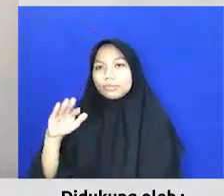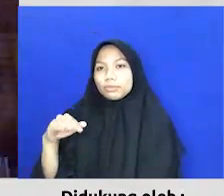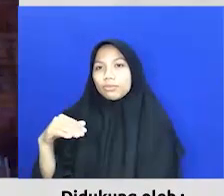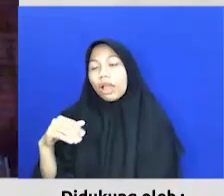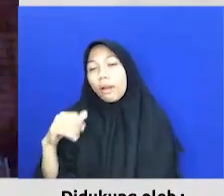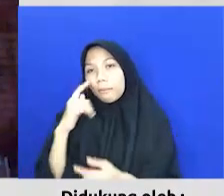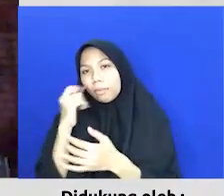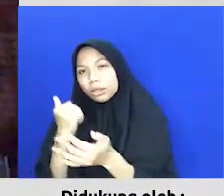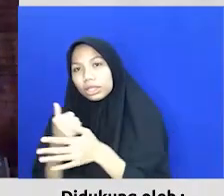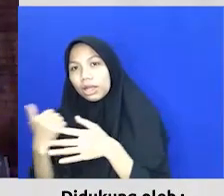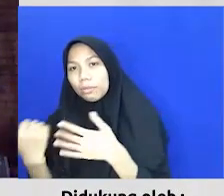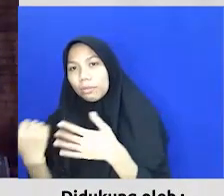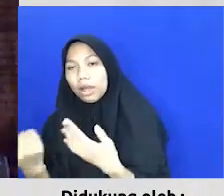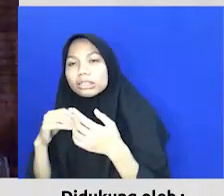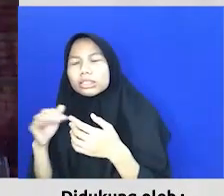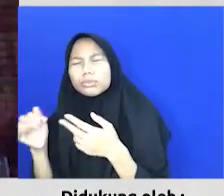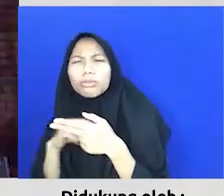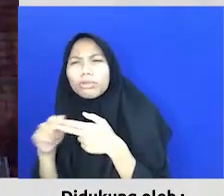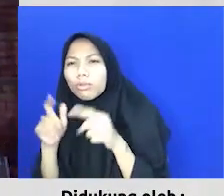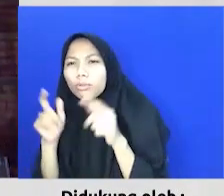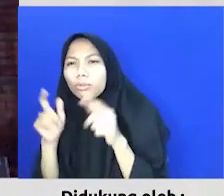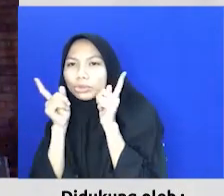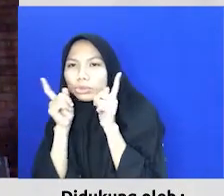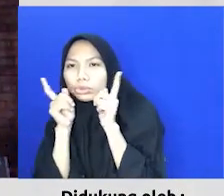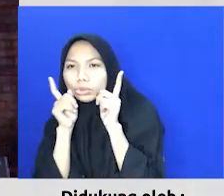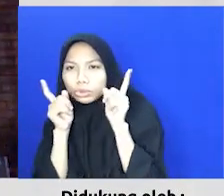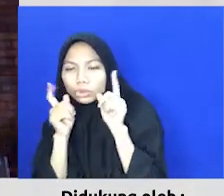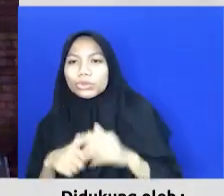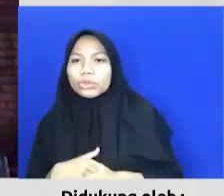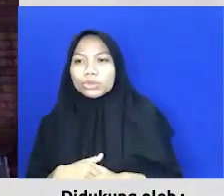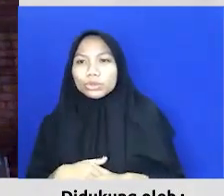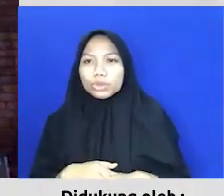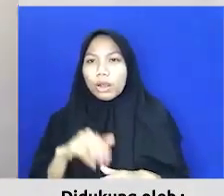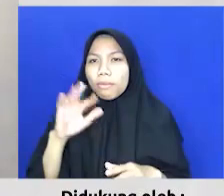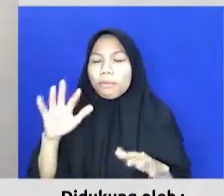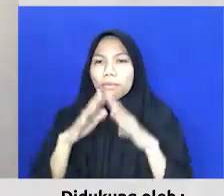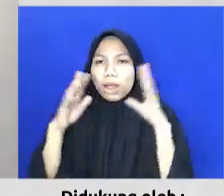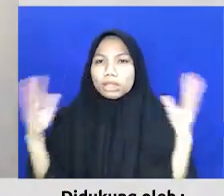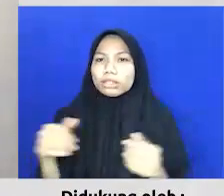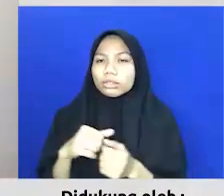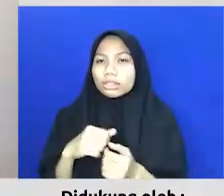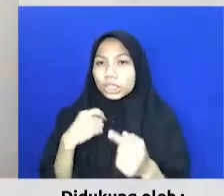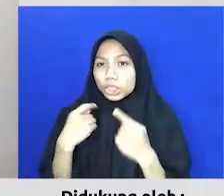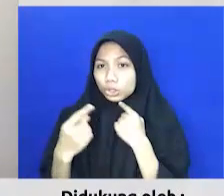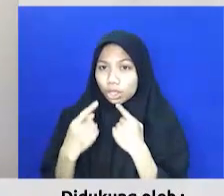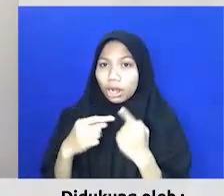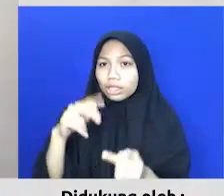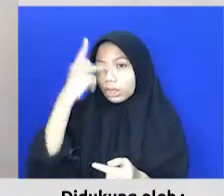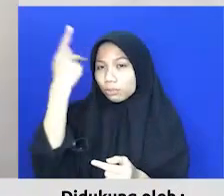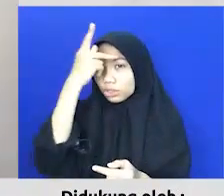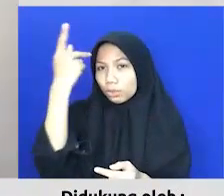Prima ini lulus tahun 91, S1-nya di UI, komunikasi UI, 94 ya Prima